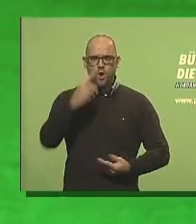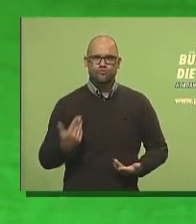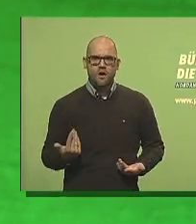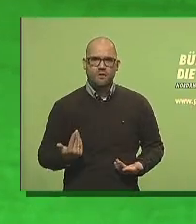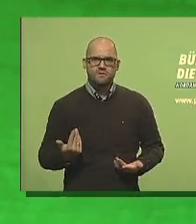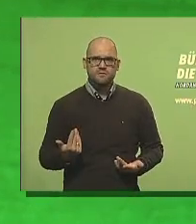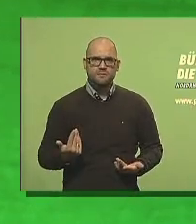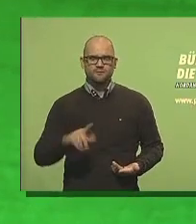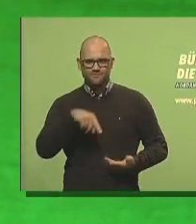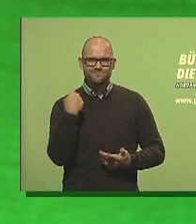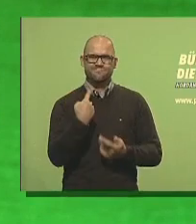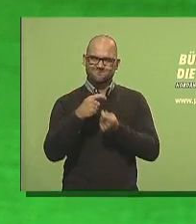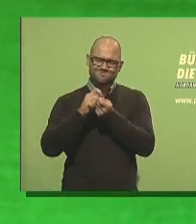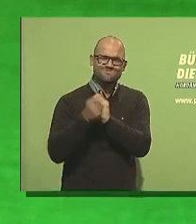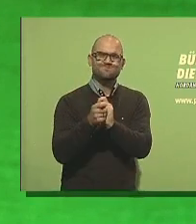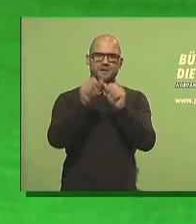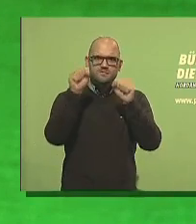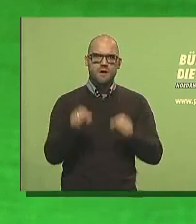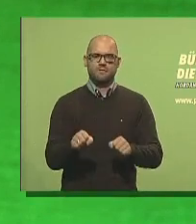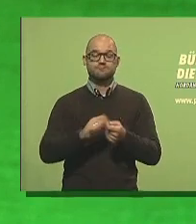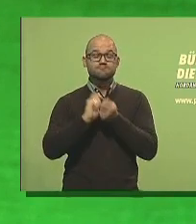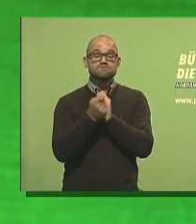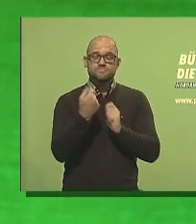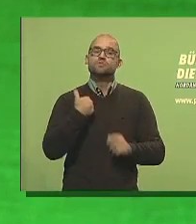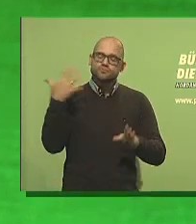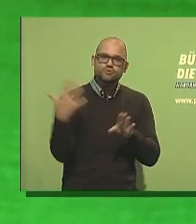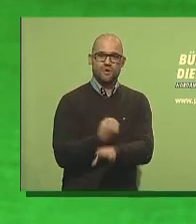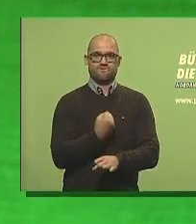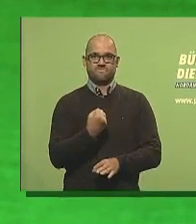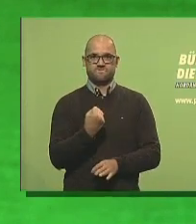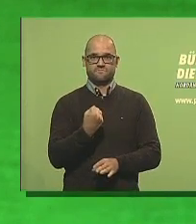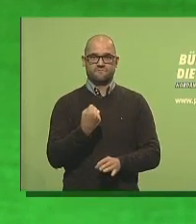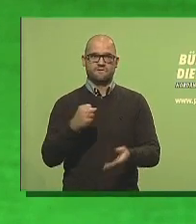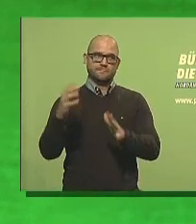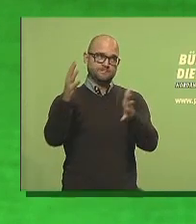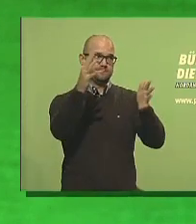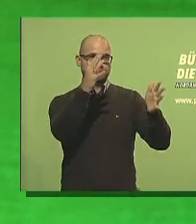können wir anders und das werden wir besser machen, liebe Freundinnen und Freunde.